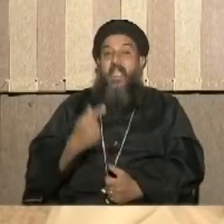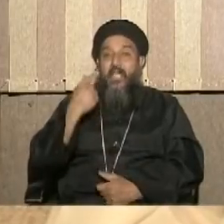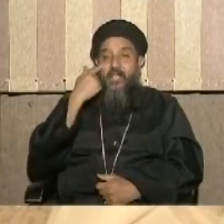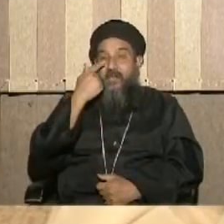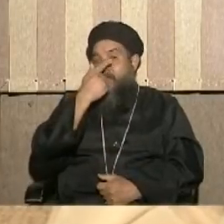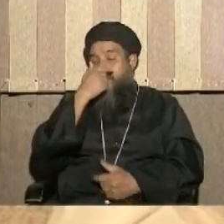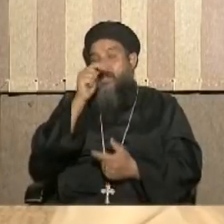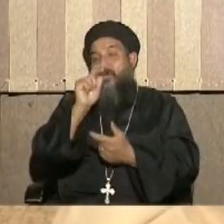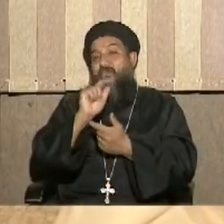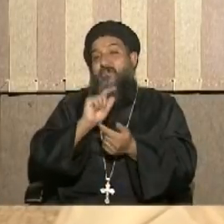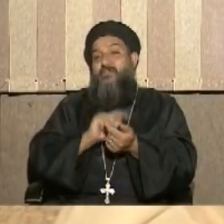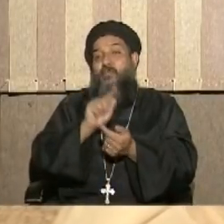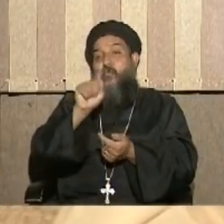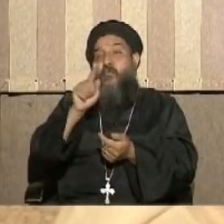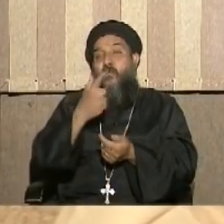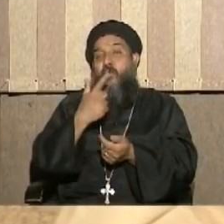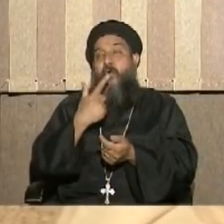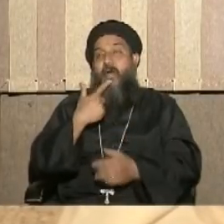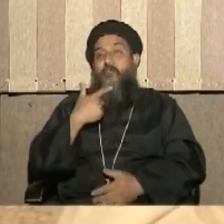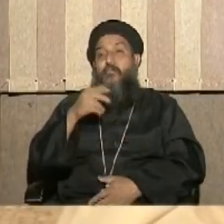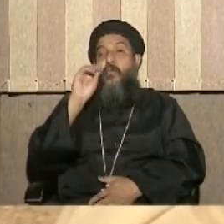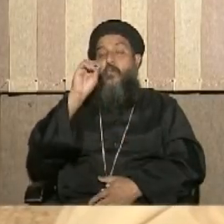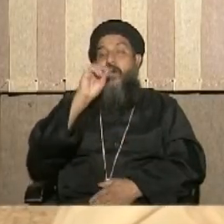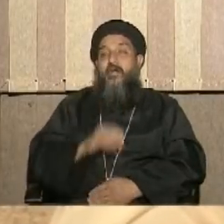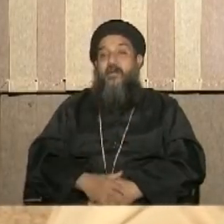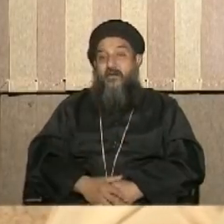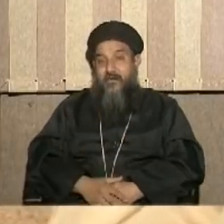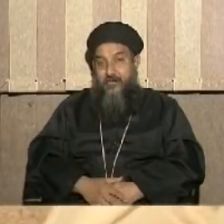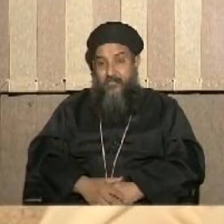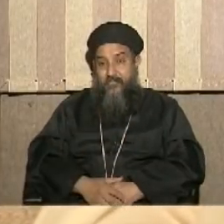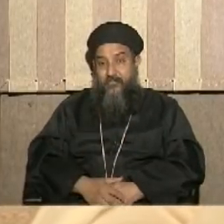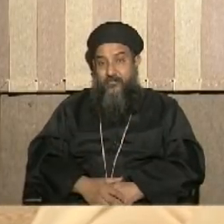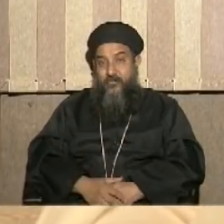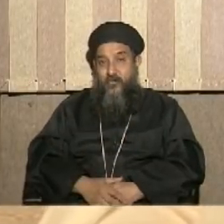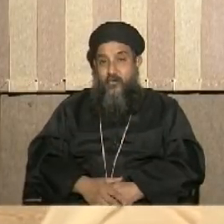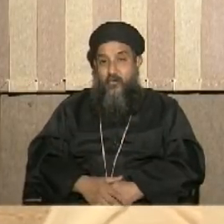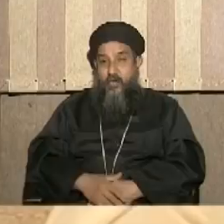فنظر إليه يسوع وأحبه وقال